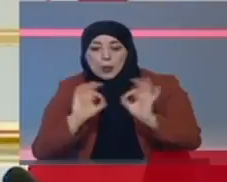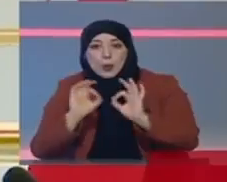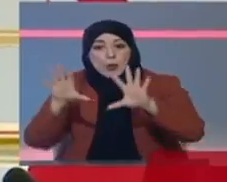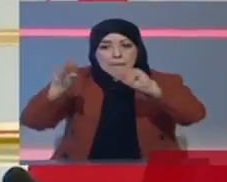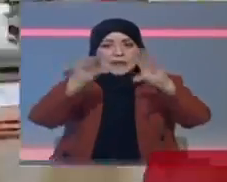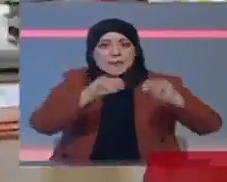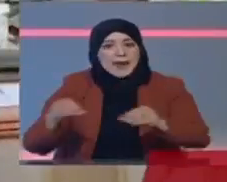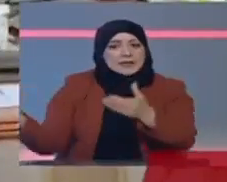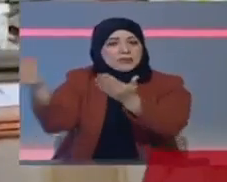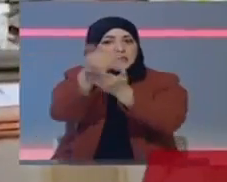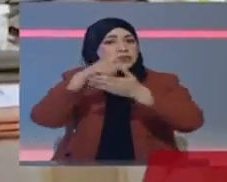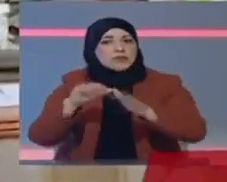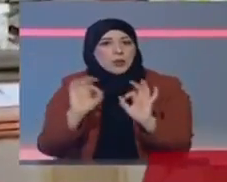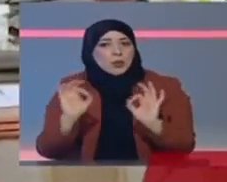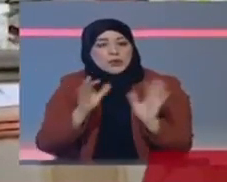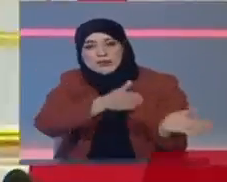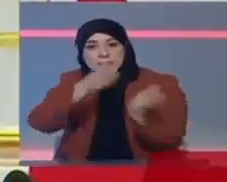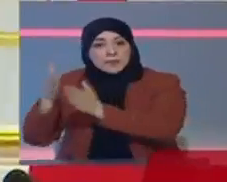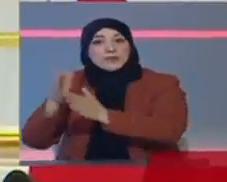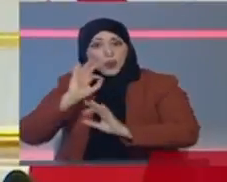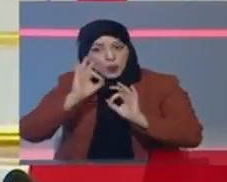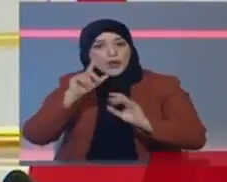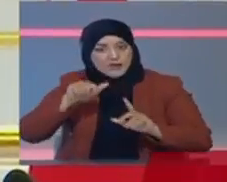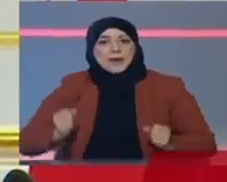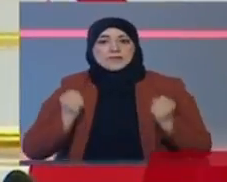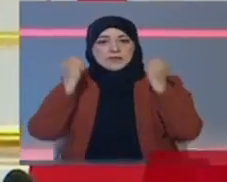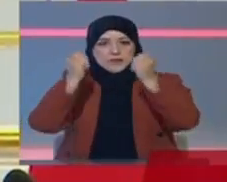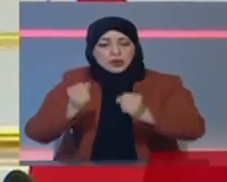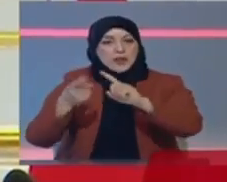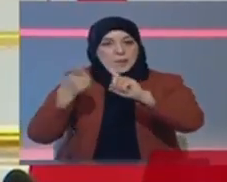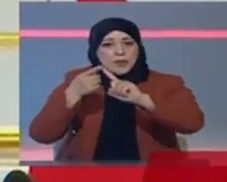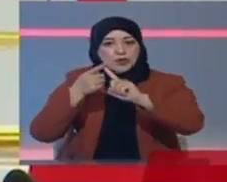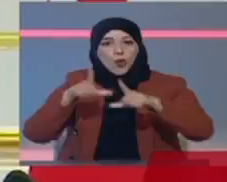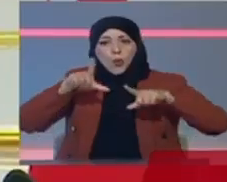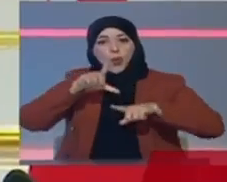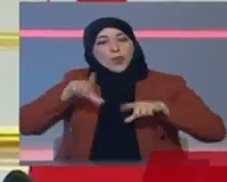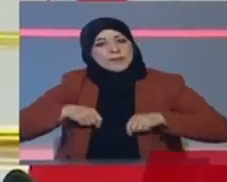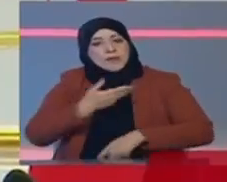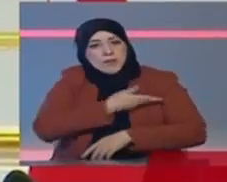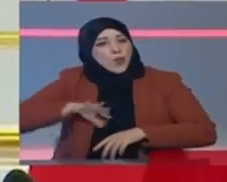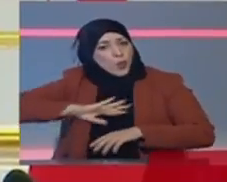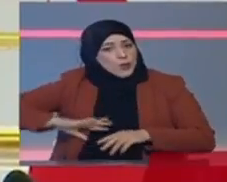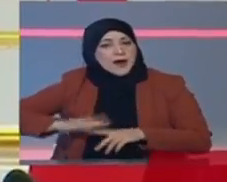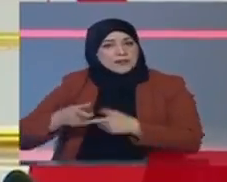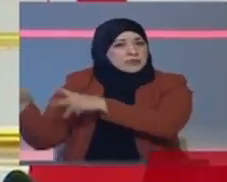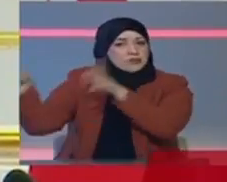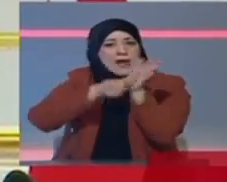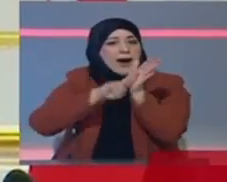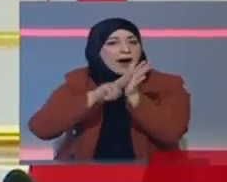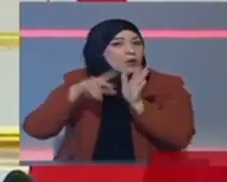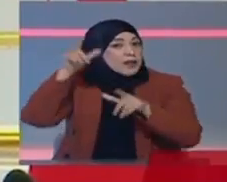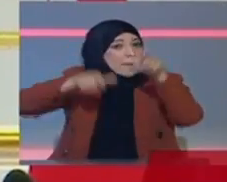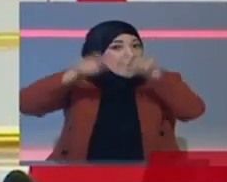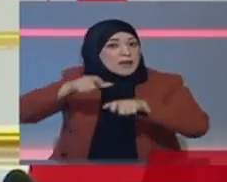لايوائهم مجهودات التي قامت بها الحكومه في العوده بالدين العالقين